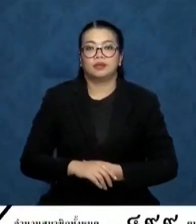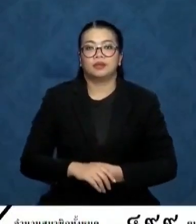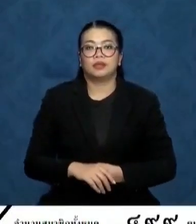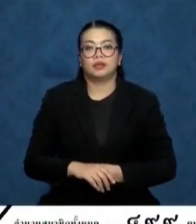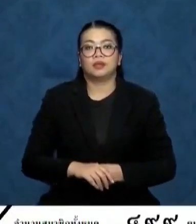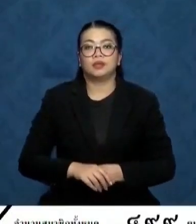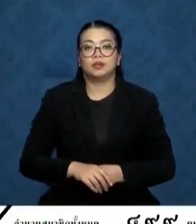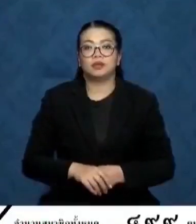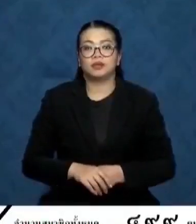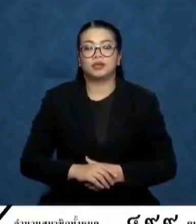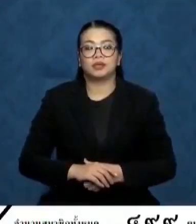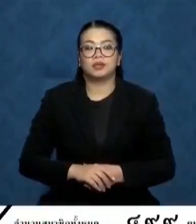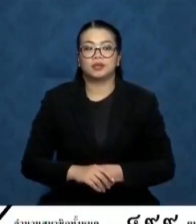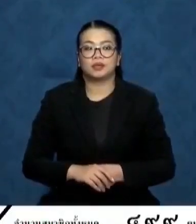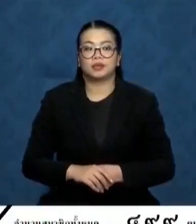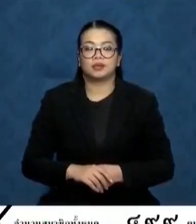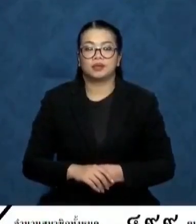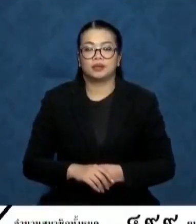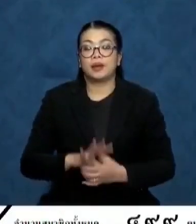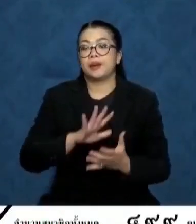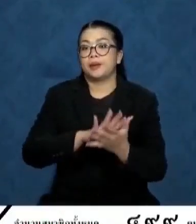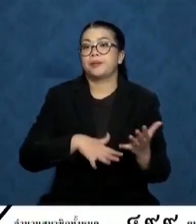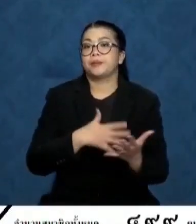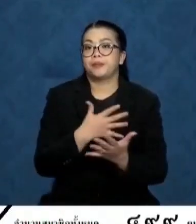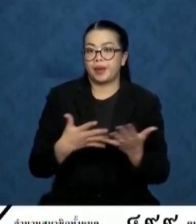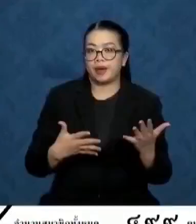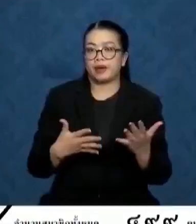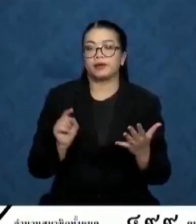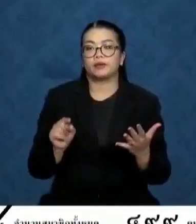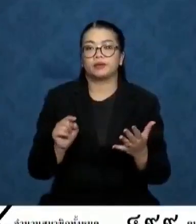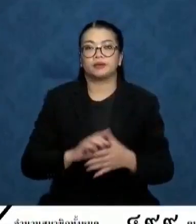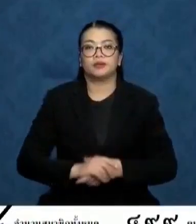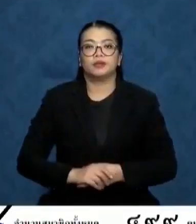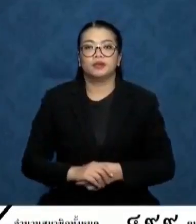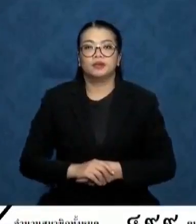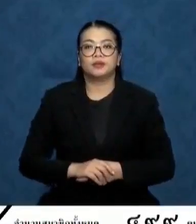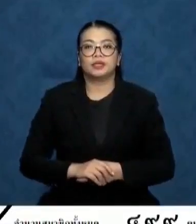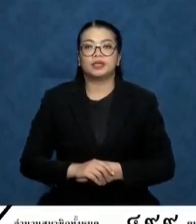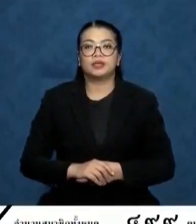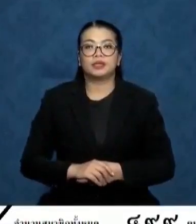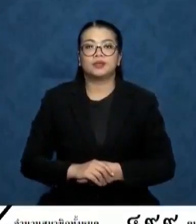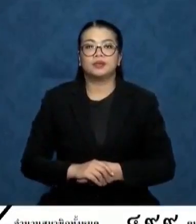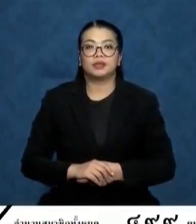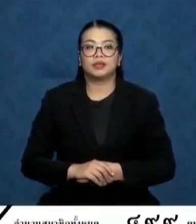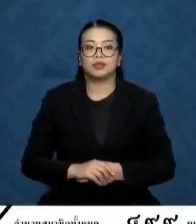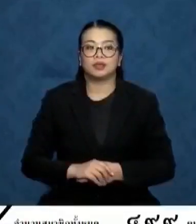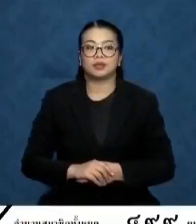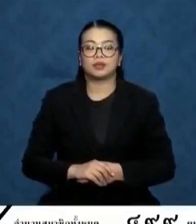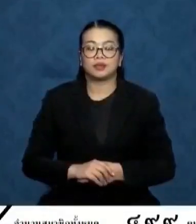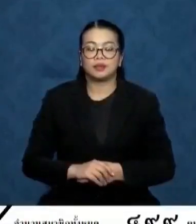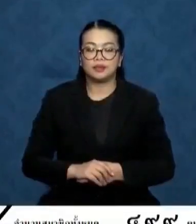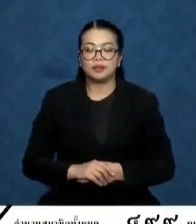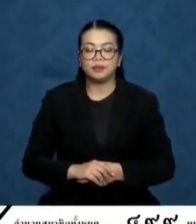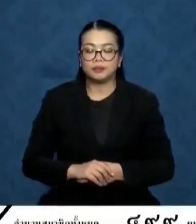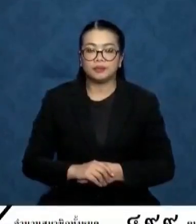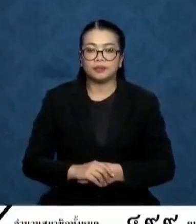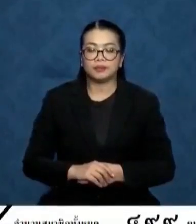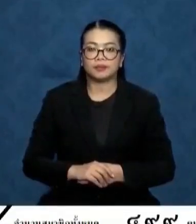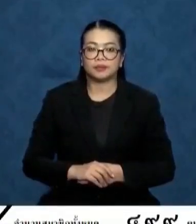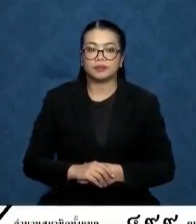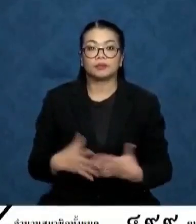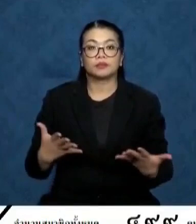มันเป็นการแถลงมันเป็นแผนงานและวันนี้เป็นงบประมาณที่